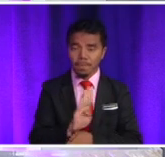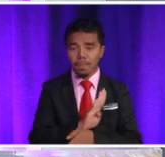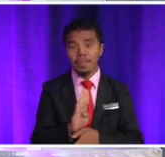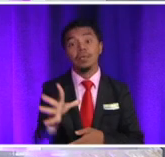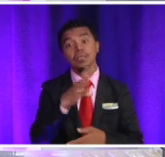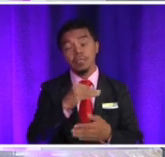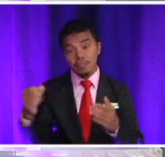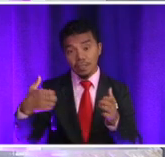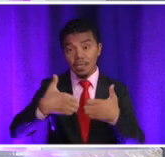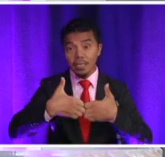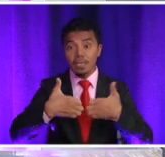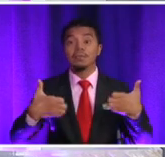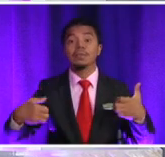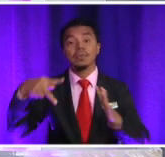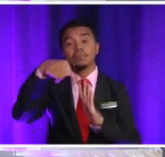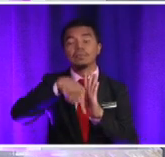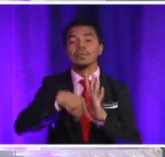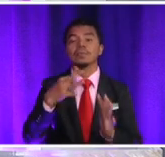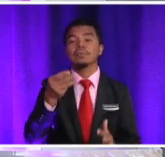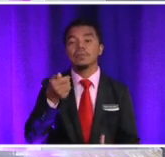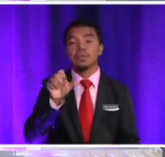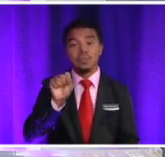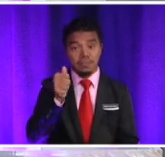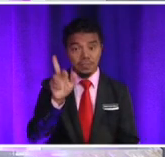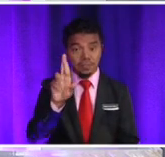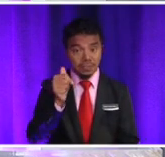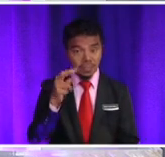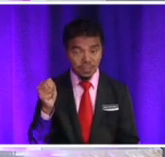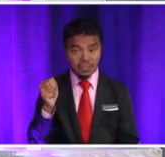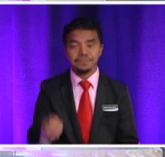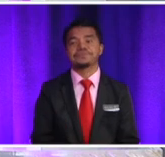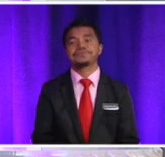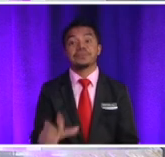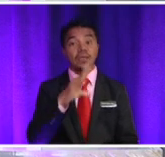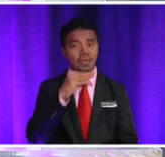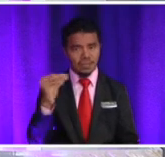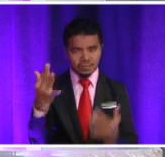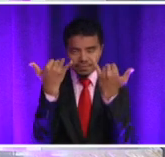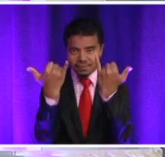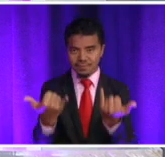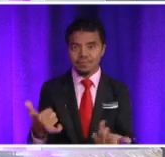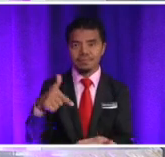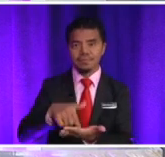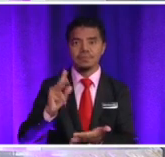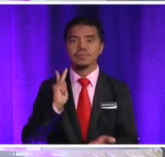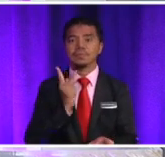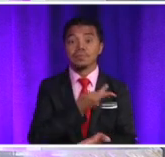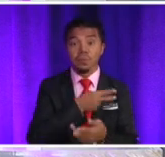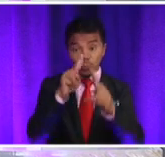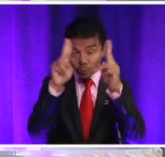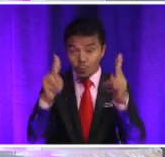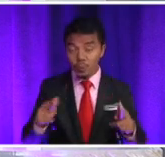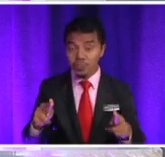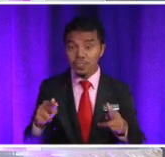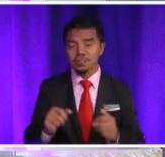dan sekarang ini tibalah masanya untuk menguji kefahaman murid-murid dalam tarian dan juga di rumah saya